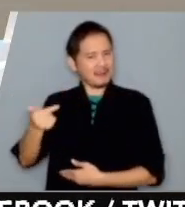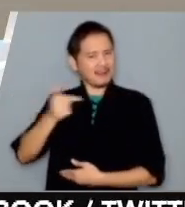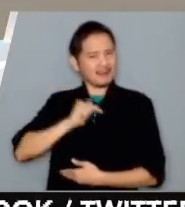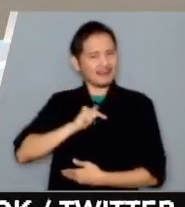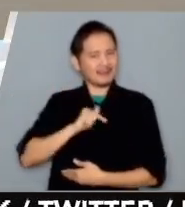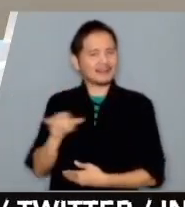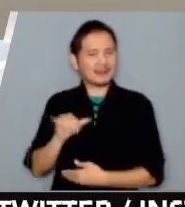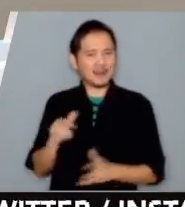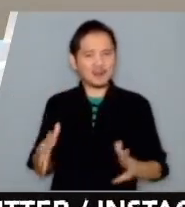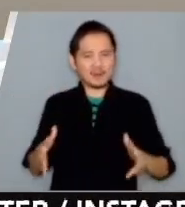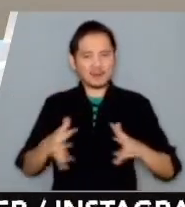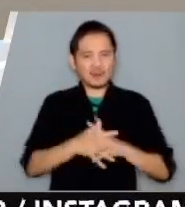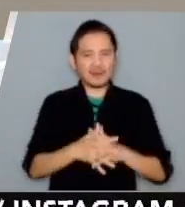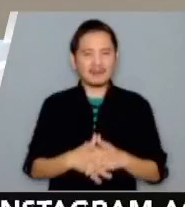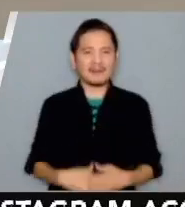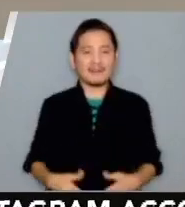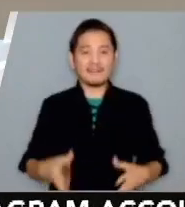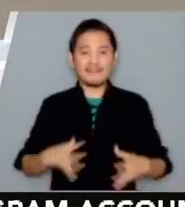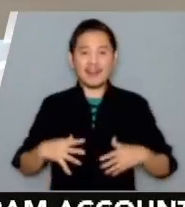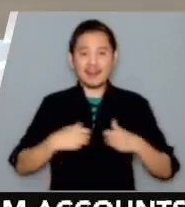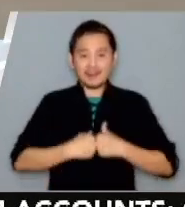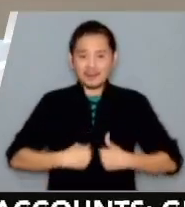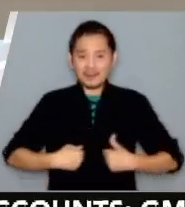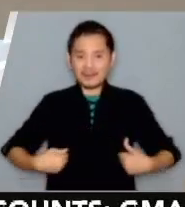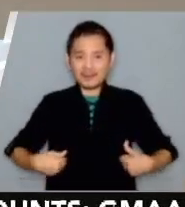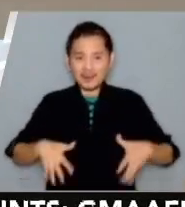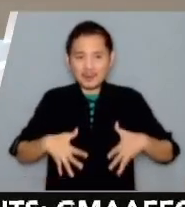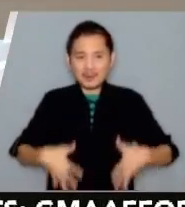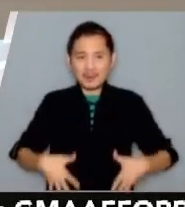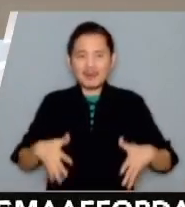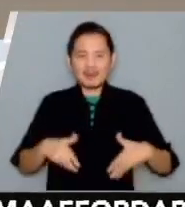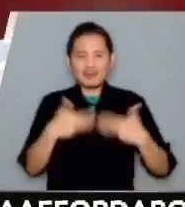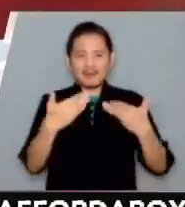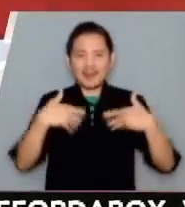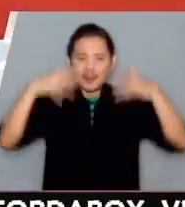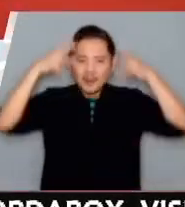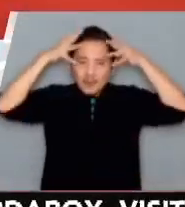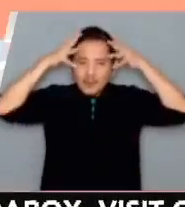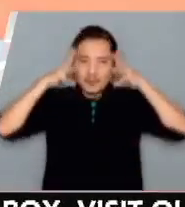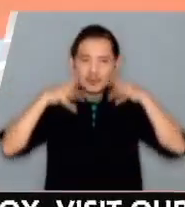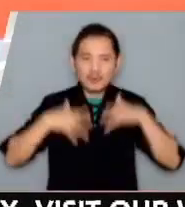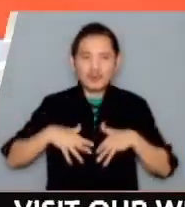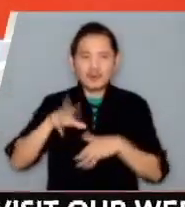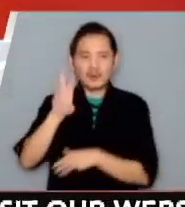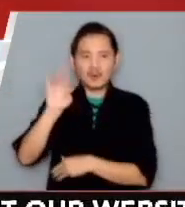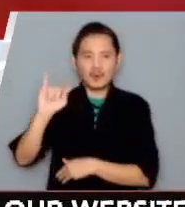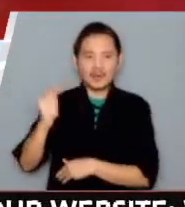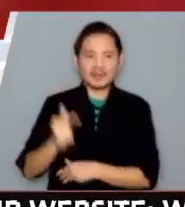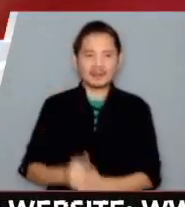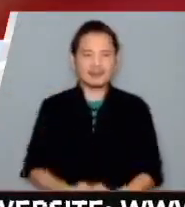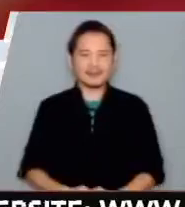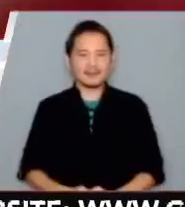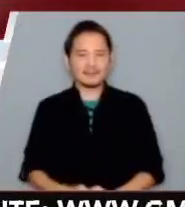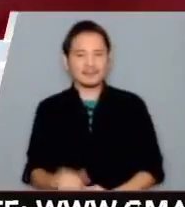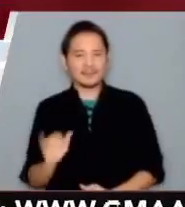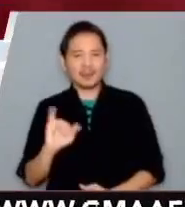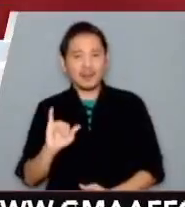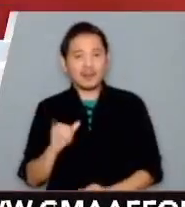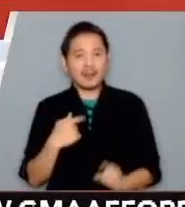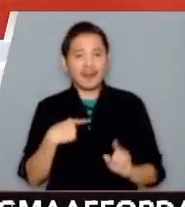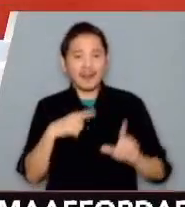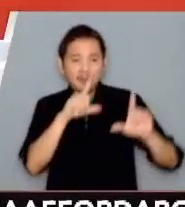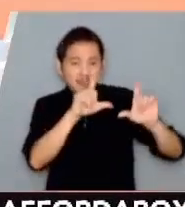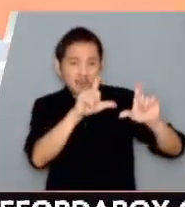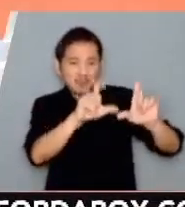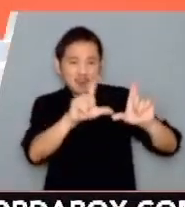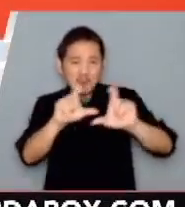tinulungan na siya ng mga stylist at binigyan ng wig. Hindi pa nagtatapos dyan dahil sinundan niya ng newborn photo session kung saan si